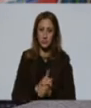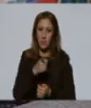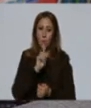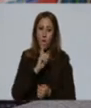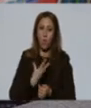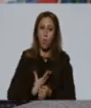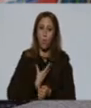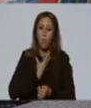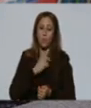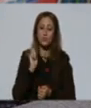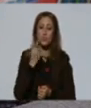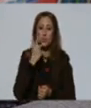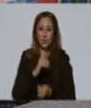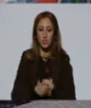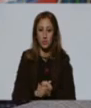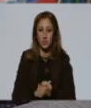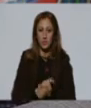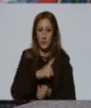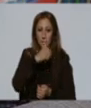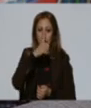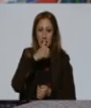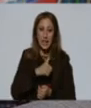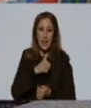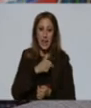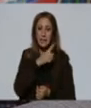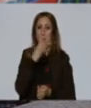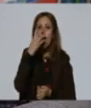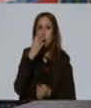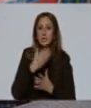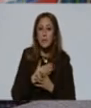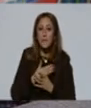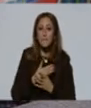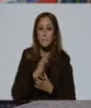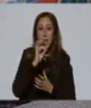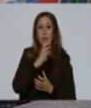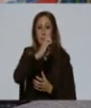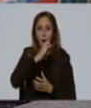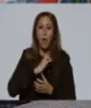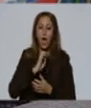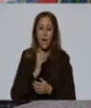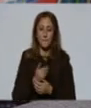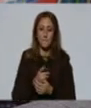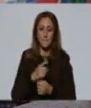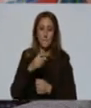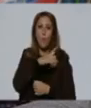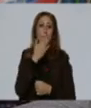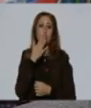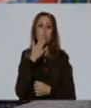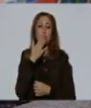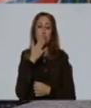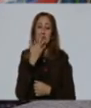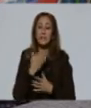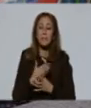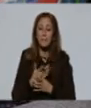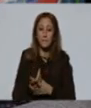عنديش ده فانا بالنسبه لي لو انت متضايقه مني هفضل مستني تقولي لي انت متضايقه من ايه فالعيال بتقعد اسابيع ممكن تقعد مثلا اسبوع متضايقه وانا مش عارف في ايه وبعد